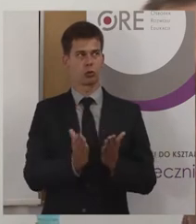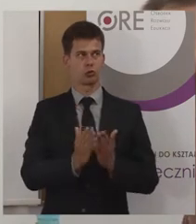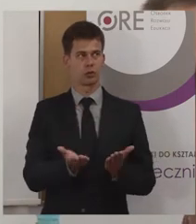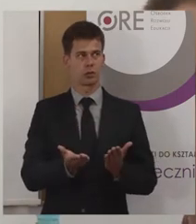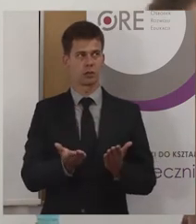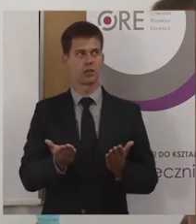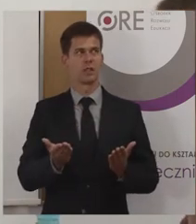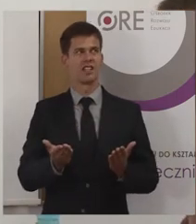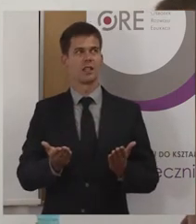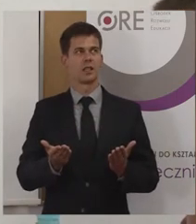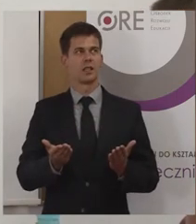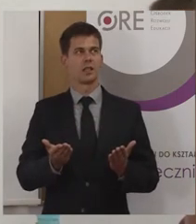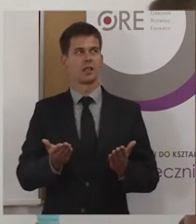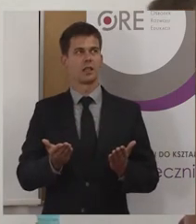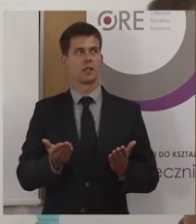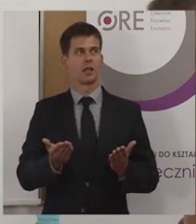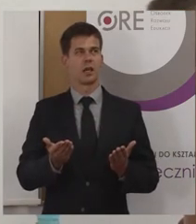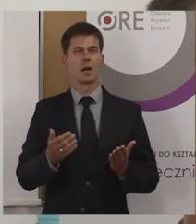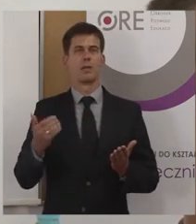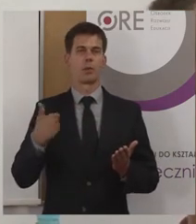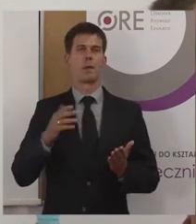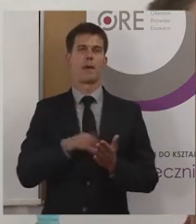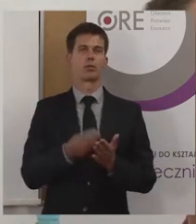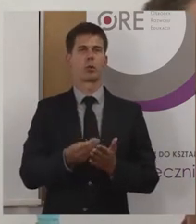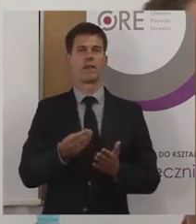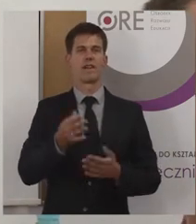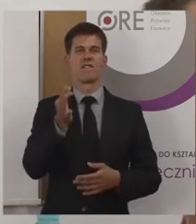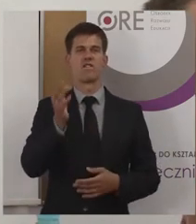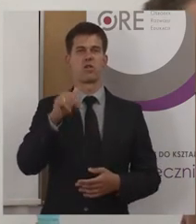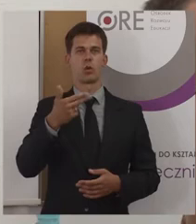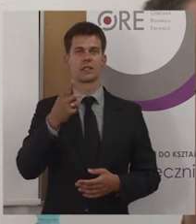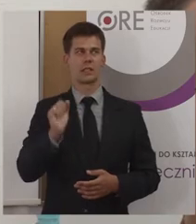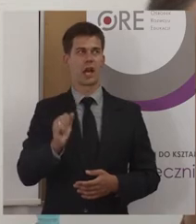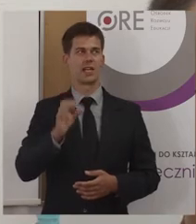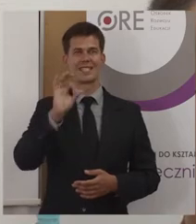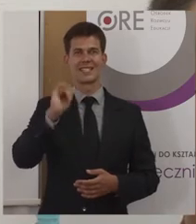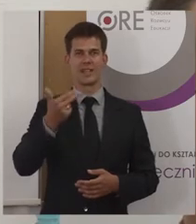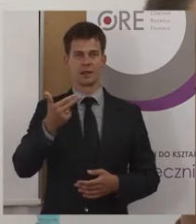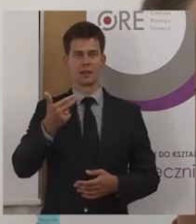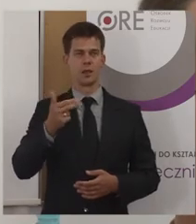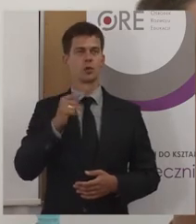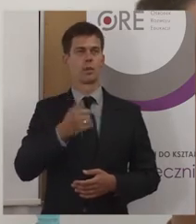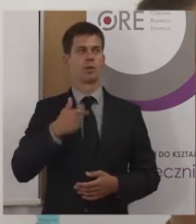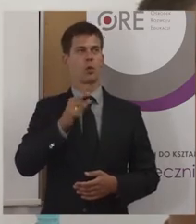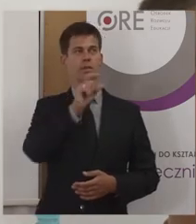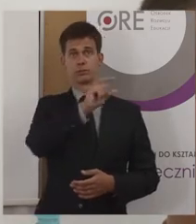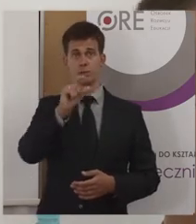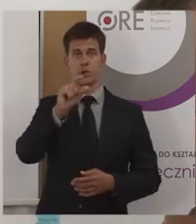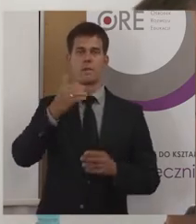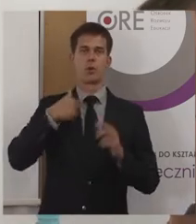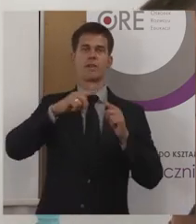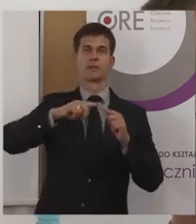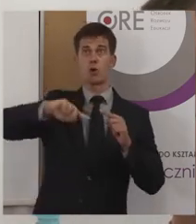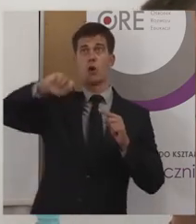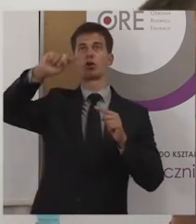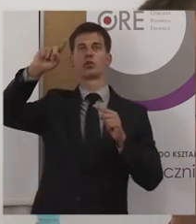przed konferencją. Był na przykład pokazana funkcja sinusoidalna, jak to pięknie można ją opisać, prawda, że ta funkcja się tam wznosi,